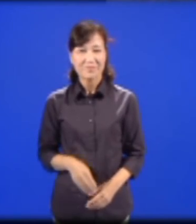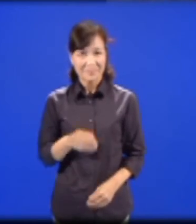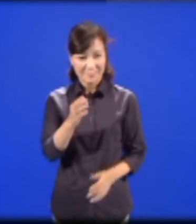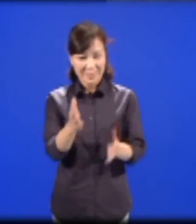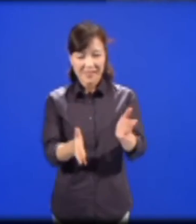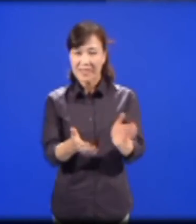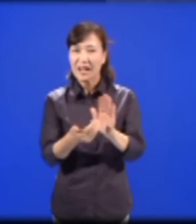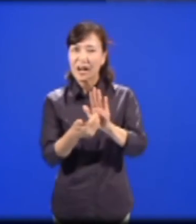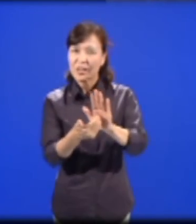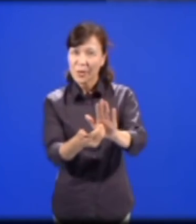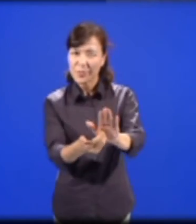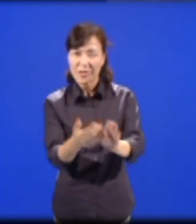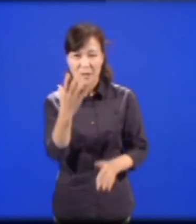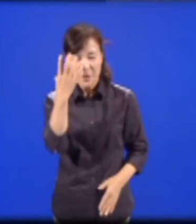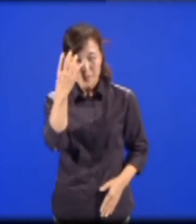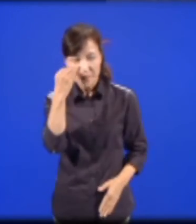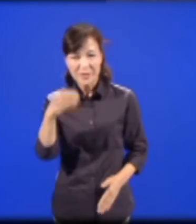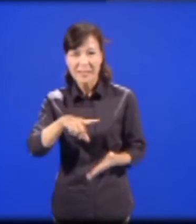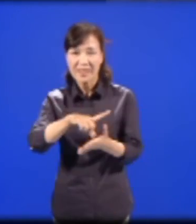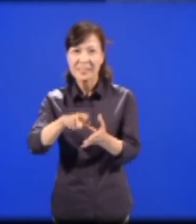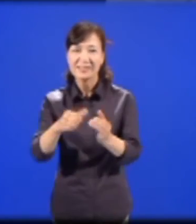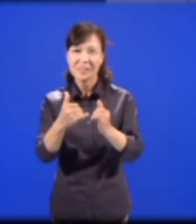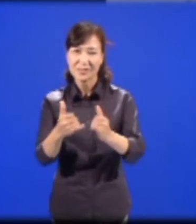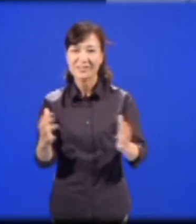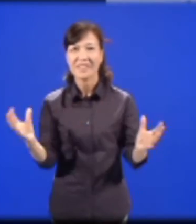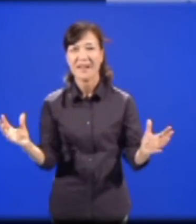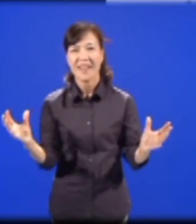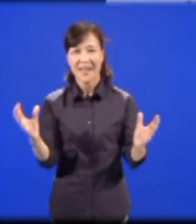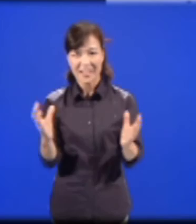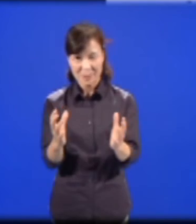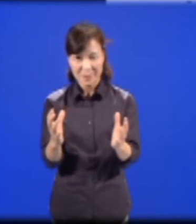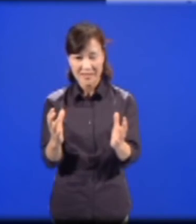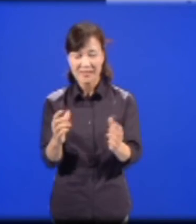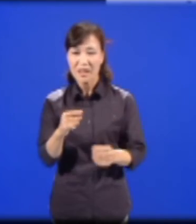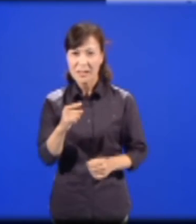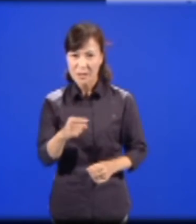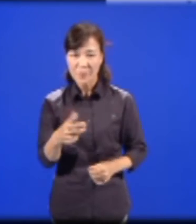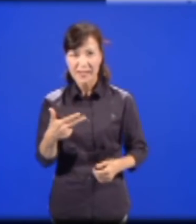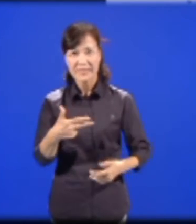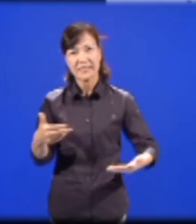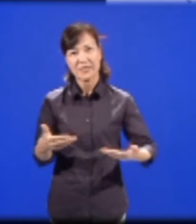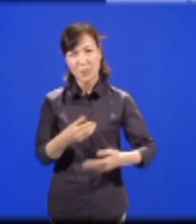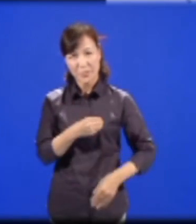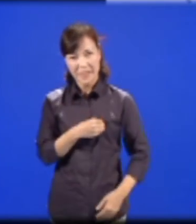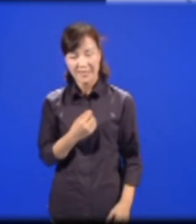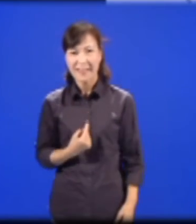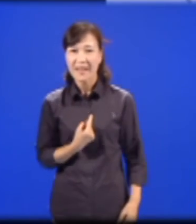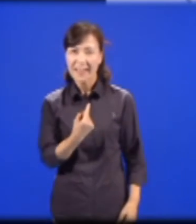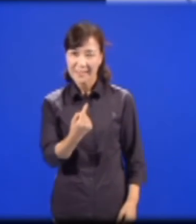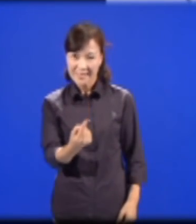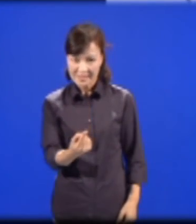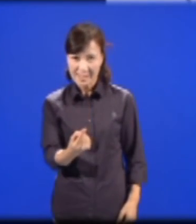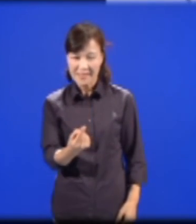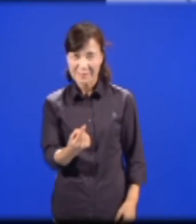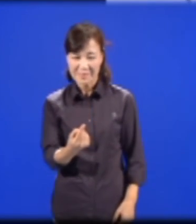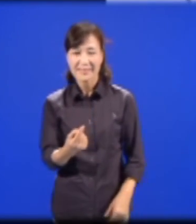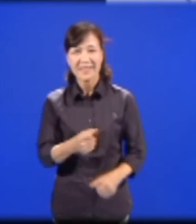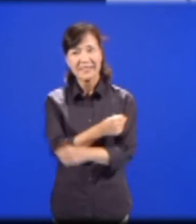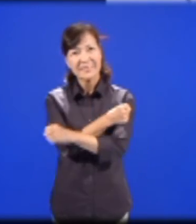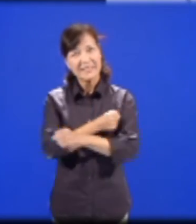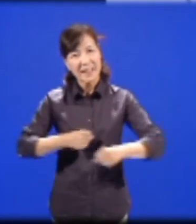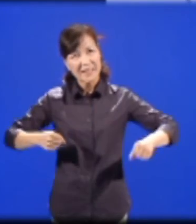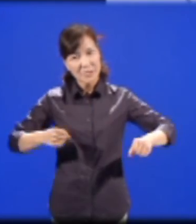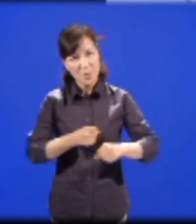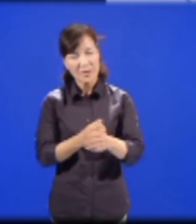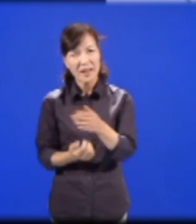介護予防に興味のある団体さんやですね、地域の集まりに市の職員が出向いてですね、簡単なです